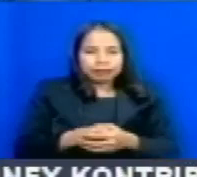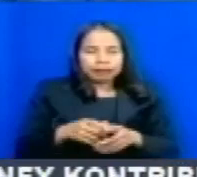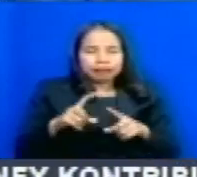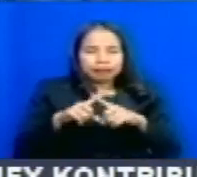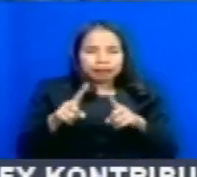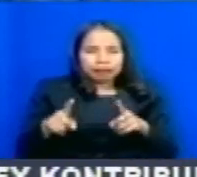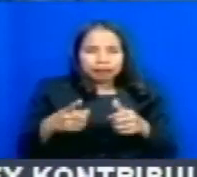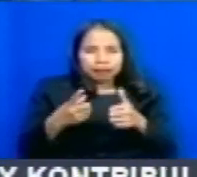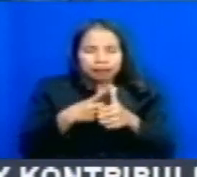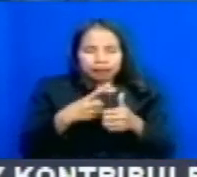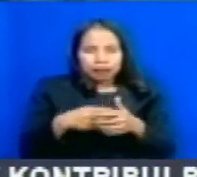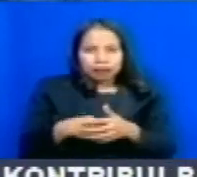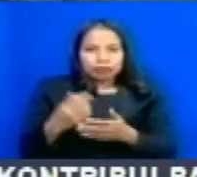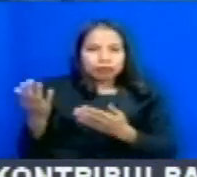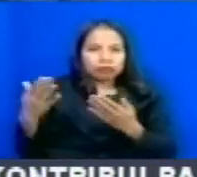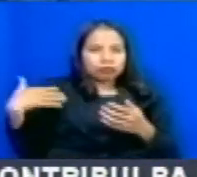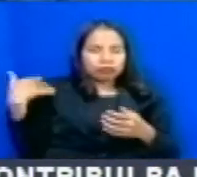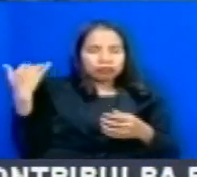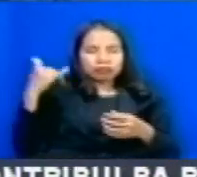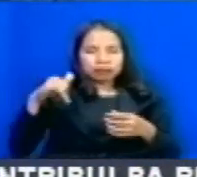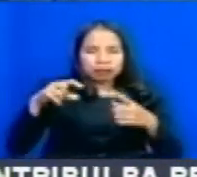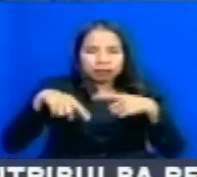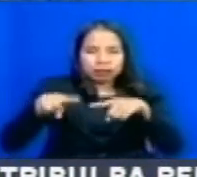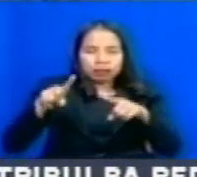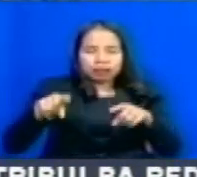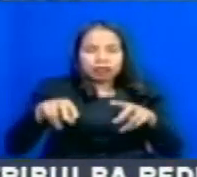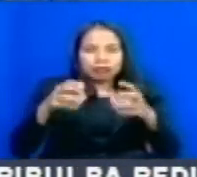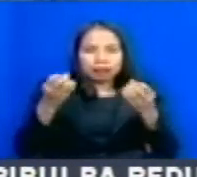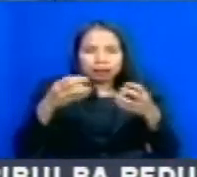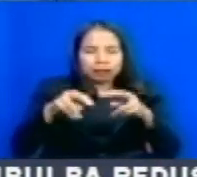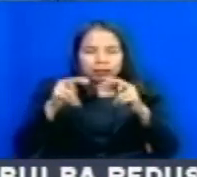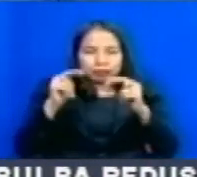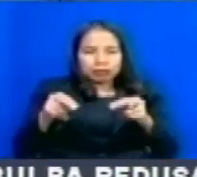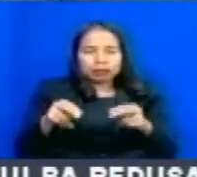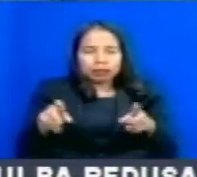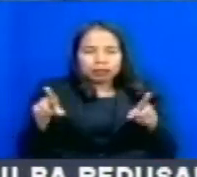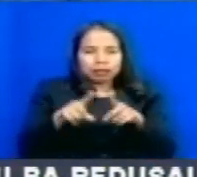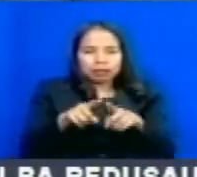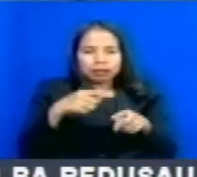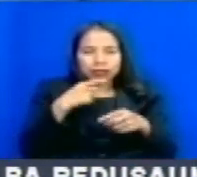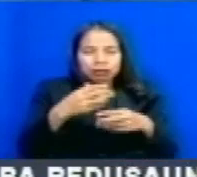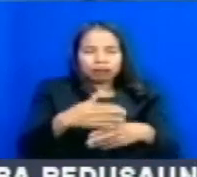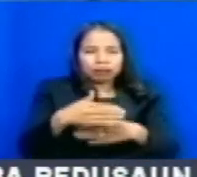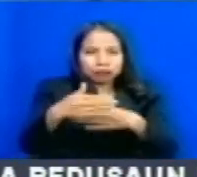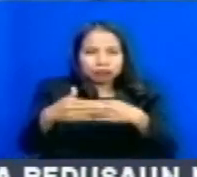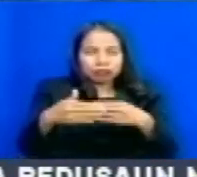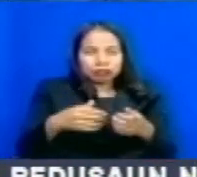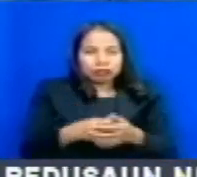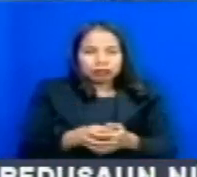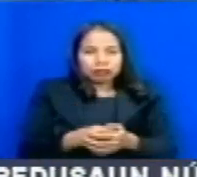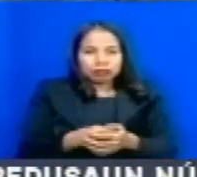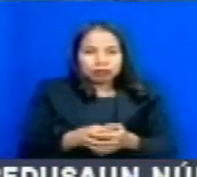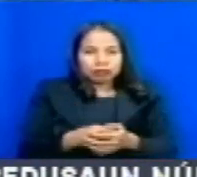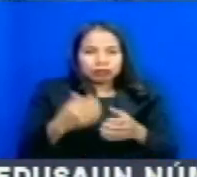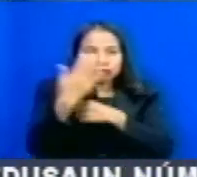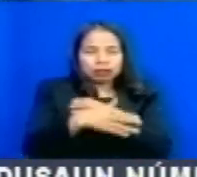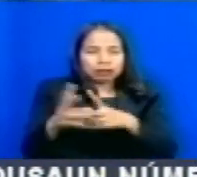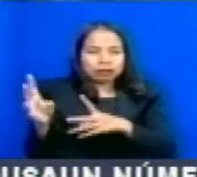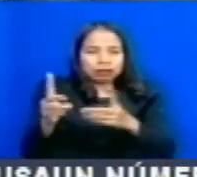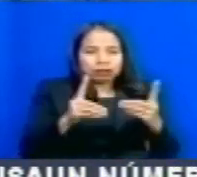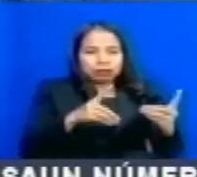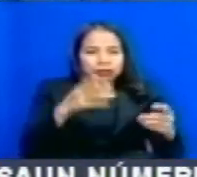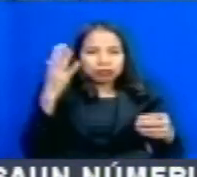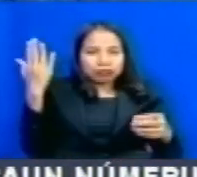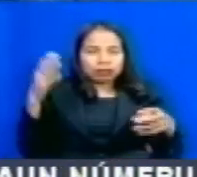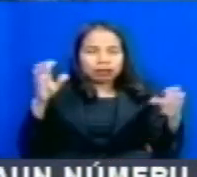certeza antes taharu ka timor wan ba servisi ne ba iha buat barak ne kita persija haluan so insira tete kata proses ne be maka durante Brunei implementa ihan bane